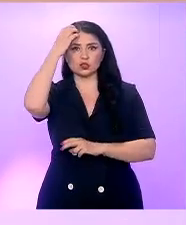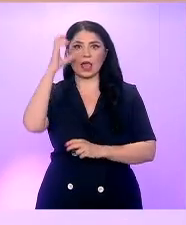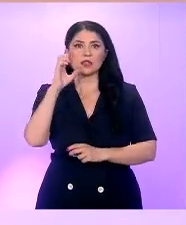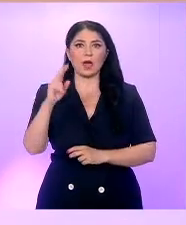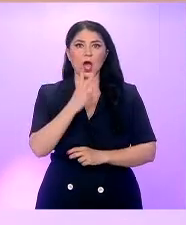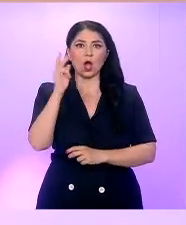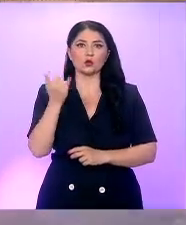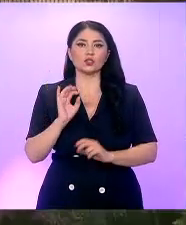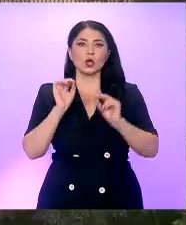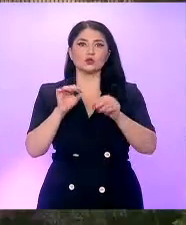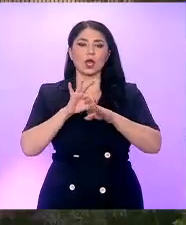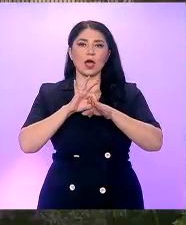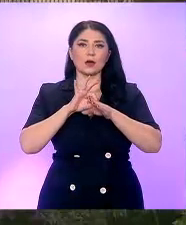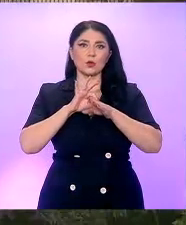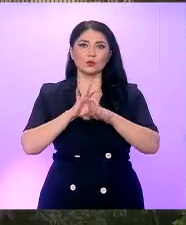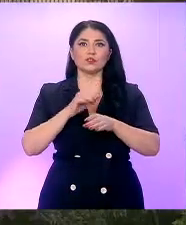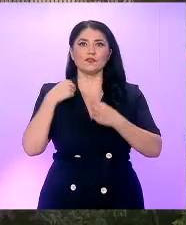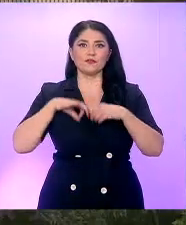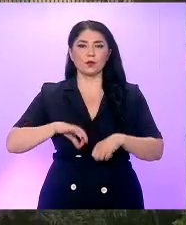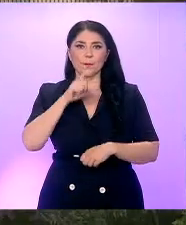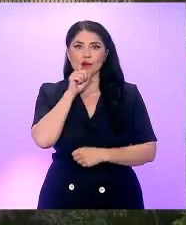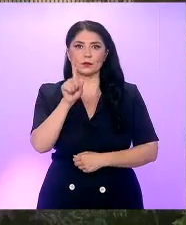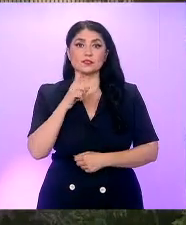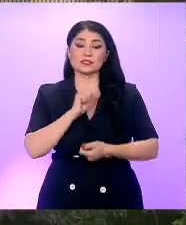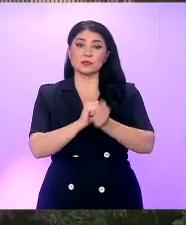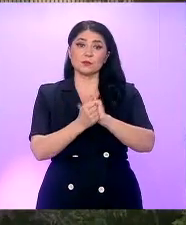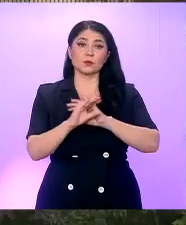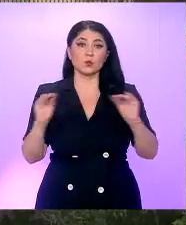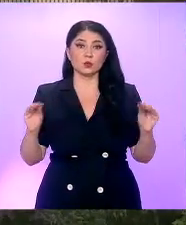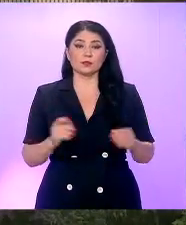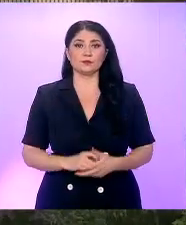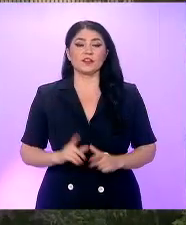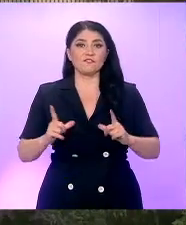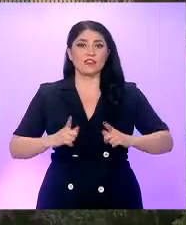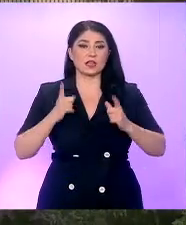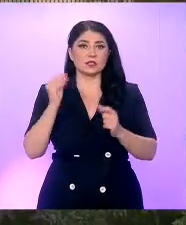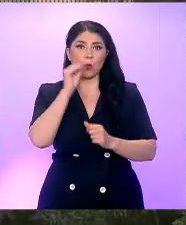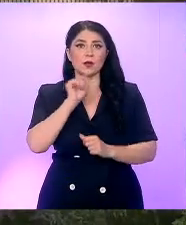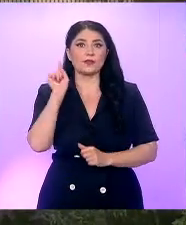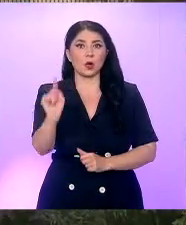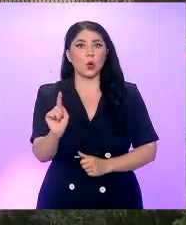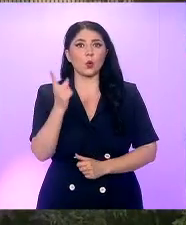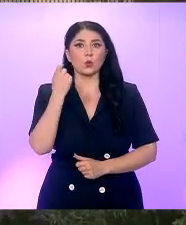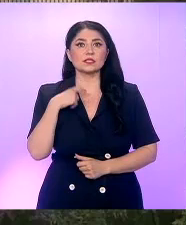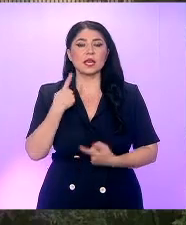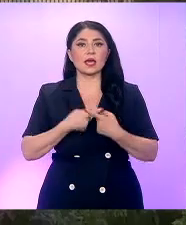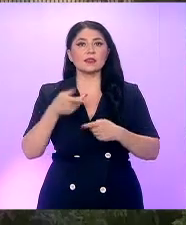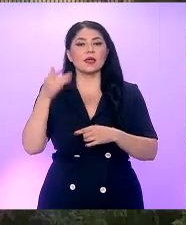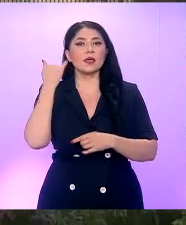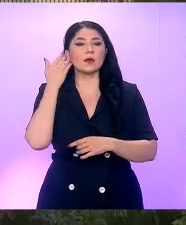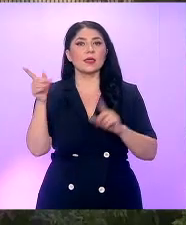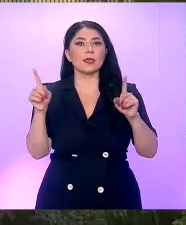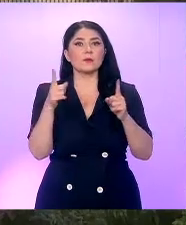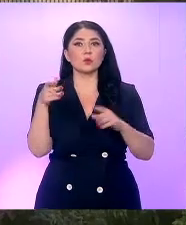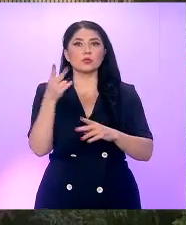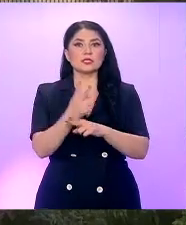preluarea tronului de către fiul său cel mare aduce schimbări majore în viața britanicilor. Una dintre ele se referă chiar la imnul de stat al Regatului